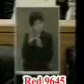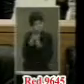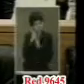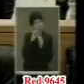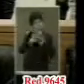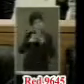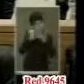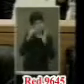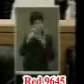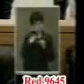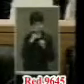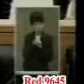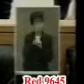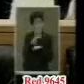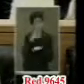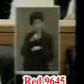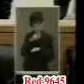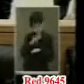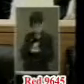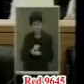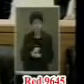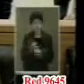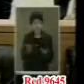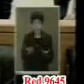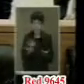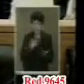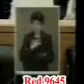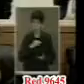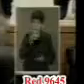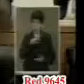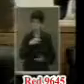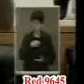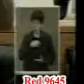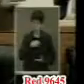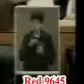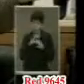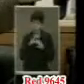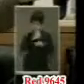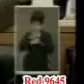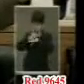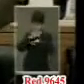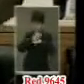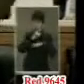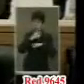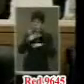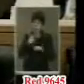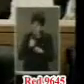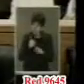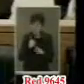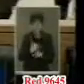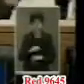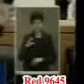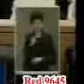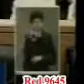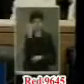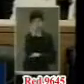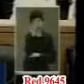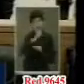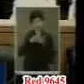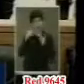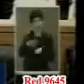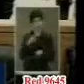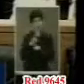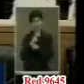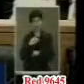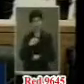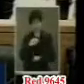ฏภาพชัดเจนท่านประธานที่เคารพเพราะฉะนั้นผมจึงบอกว่าแกนนำเขาก็บอกสับเสร็จว่ายึด NBT เพ